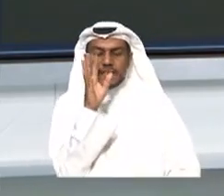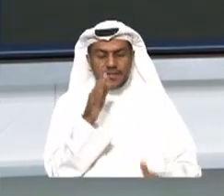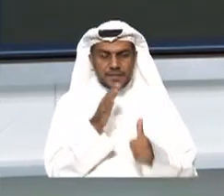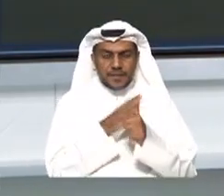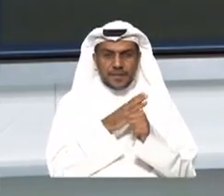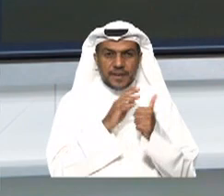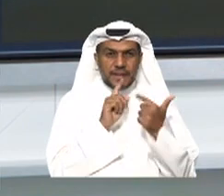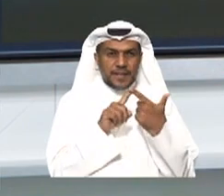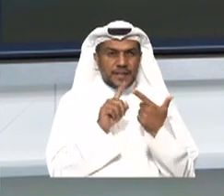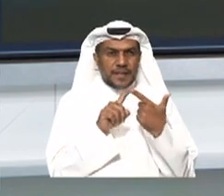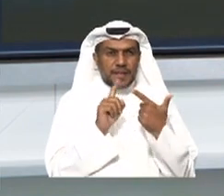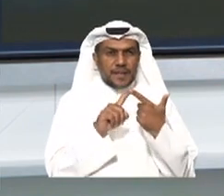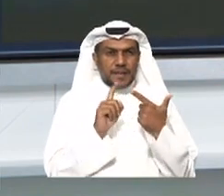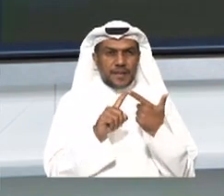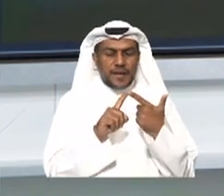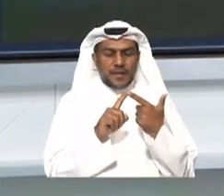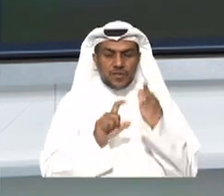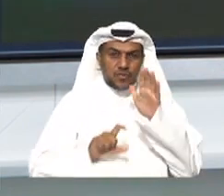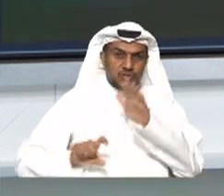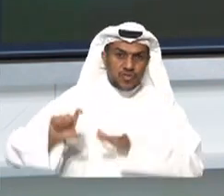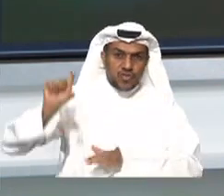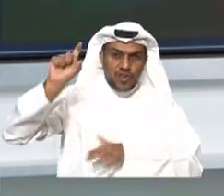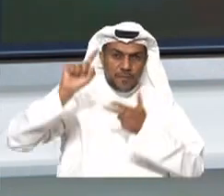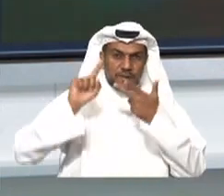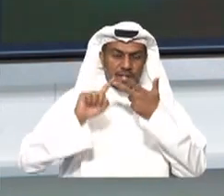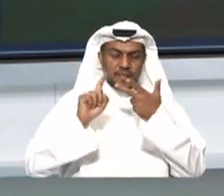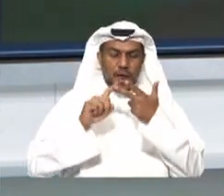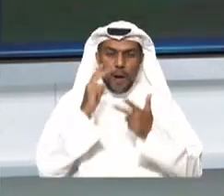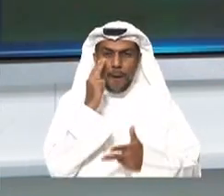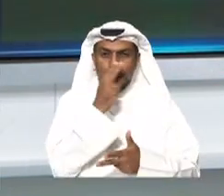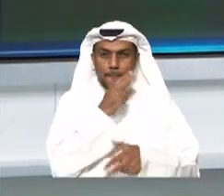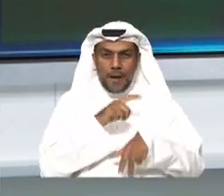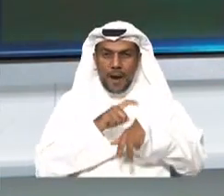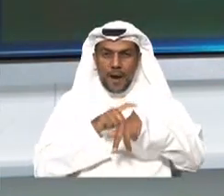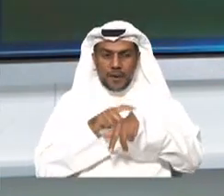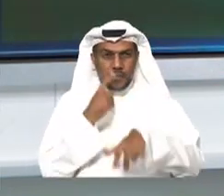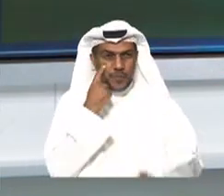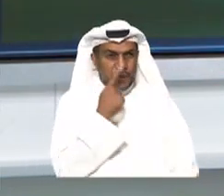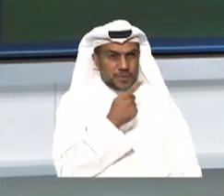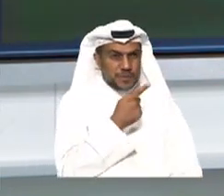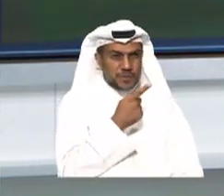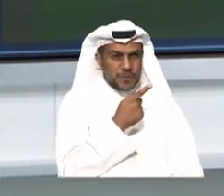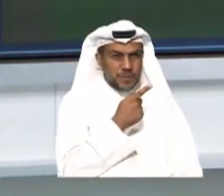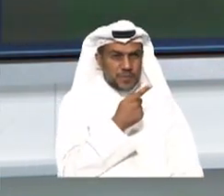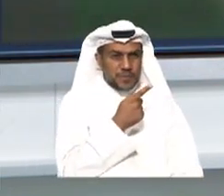الساعة 5:02 شروق الشمس الساعة 6:26، وموعد أذان المغرب الساعة